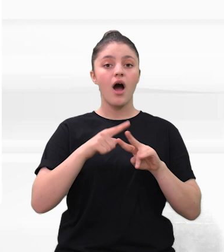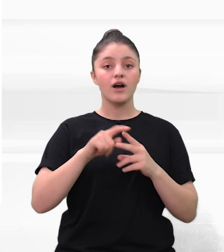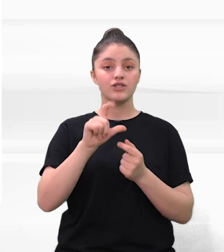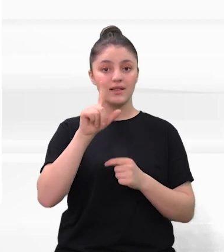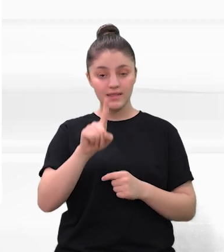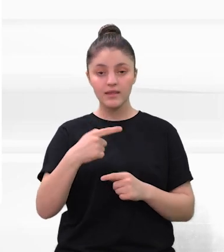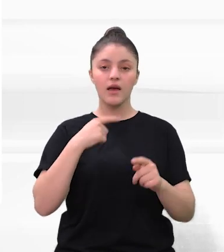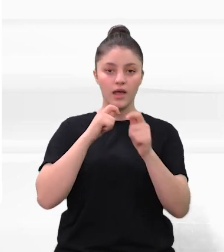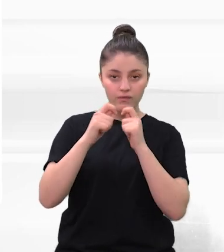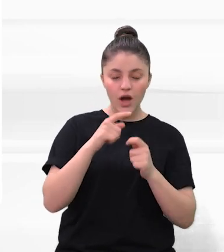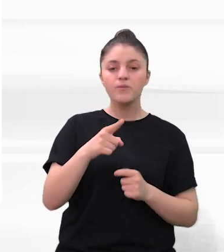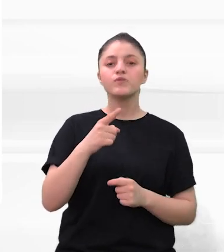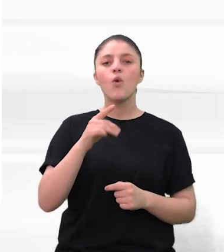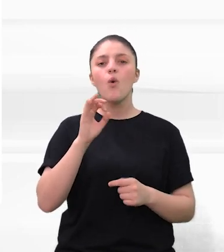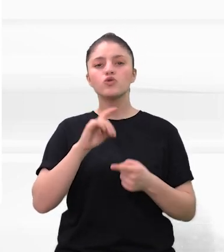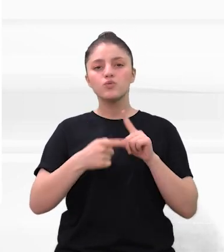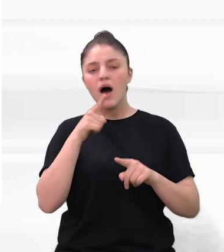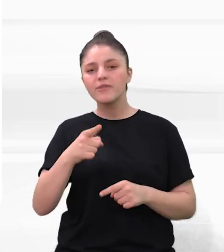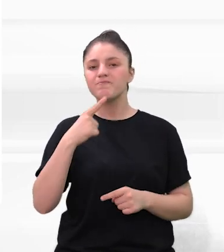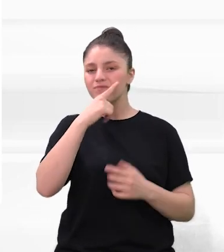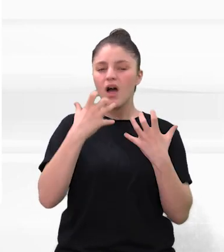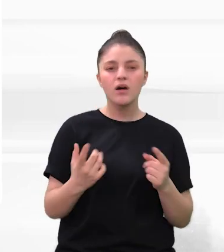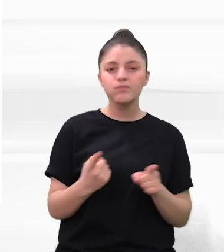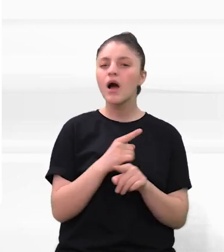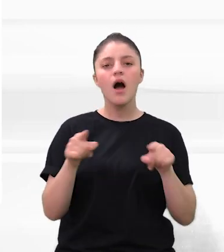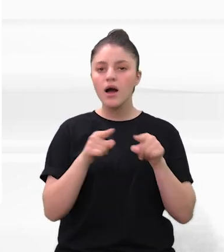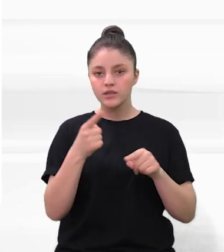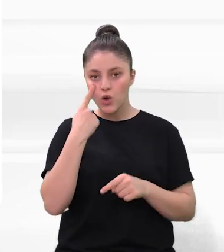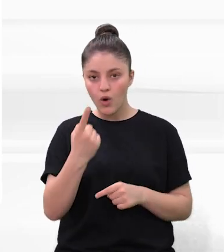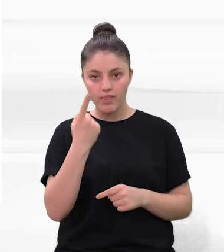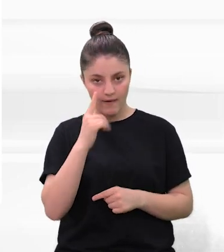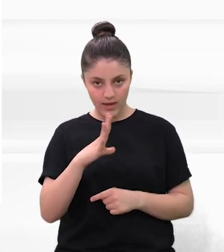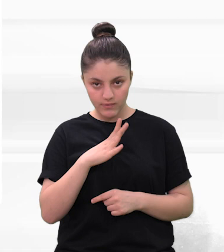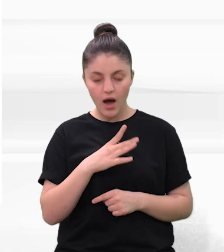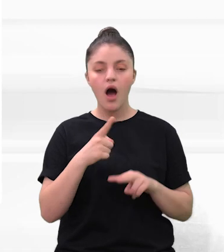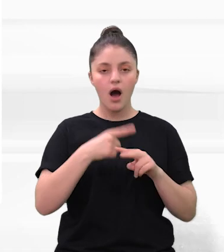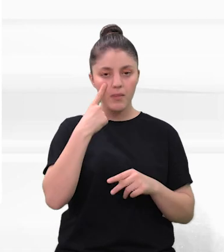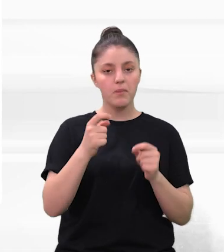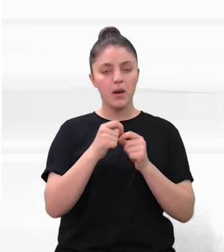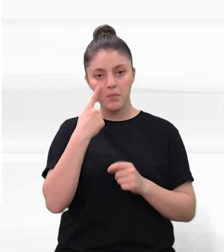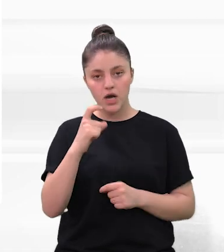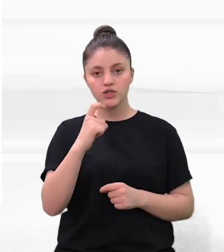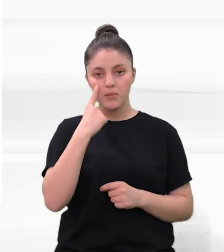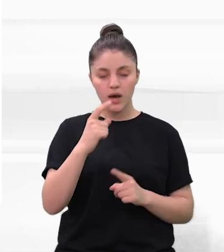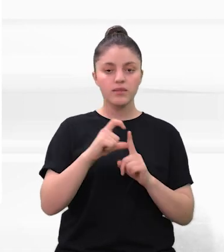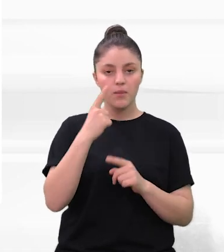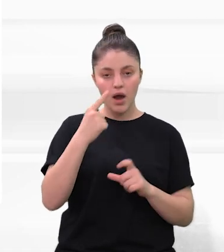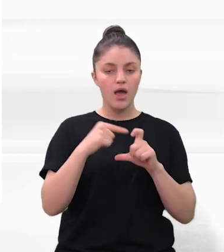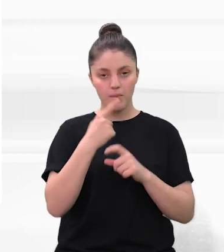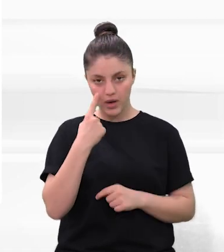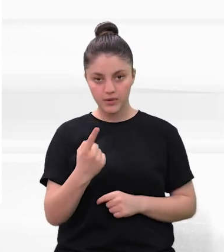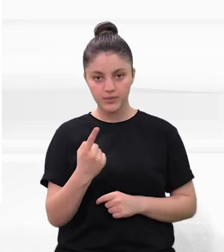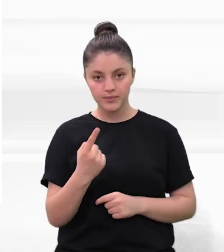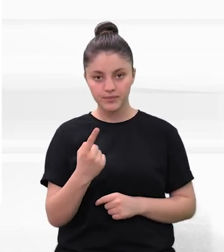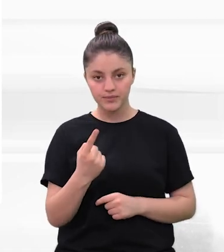anda zorunda bırakan bir aşağıdakilerden hangisidir Aydınoğulları Ramazanoğulları Dulkadiroğulları Karamanoğulları